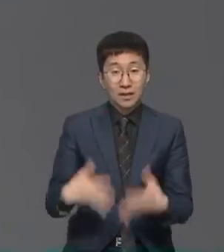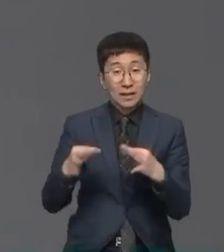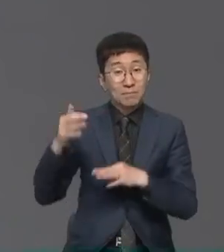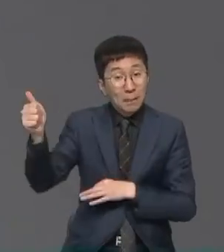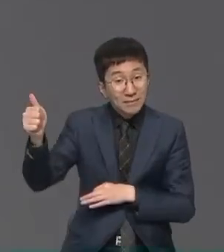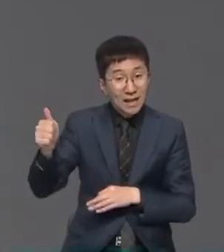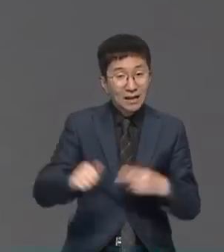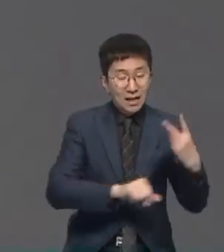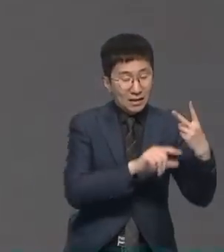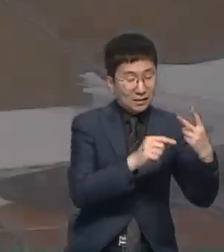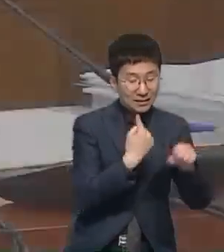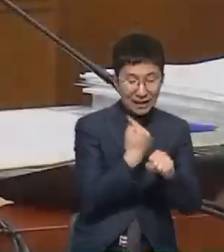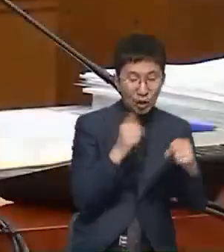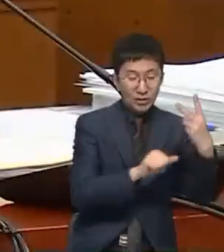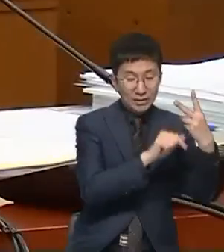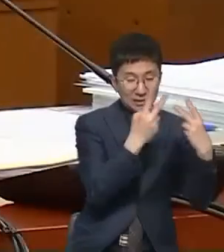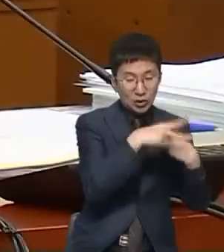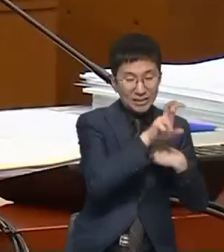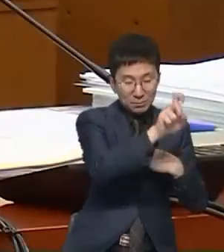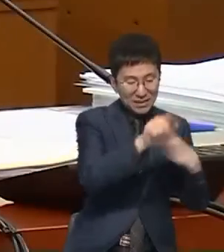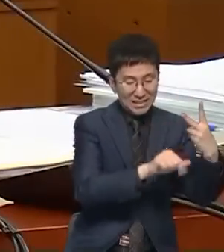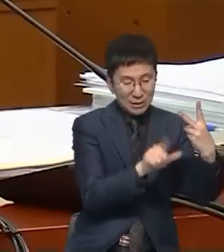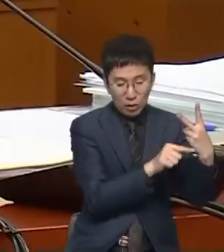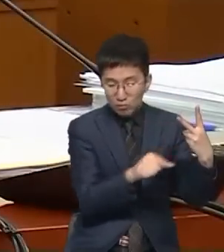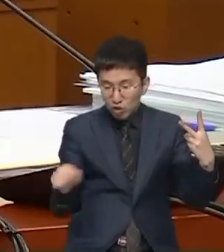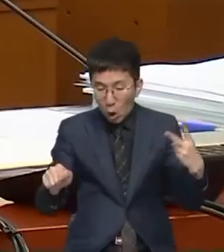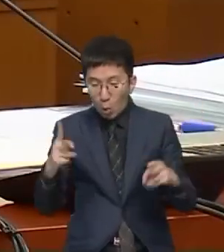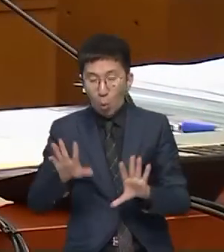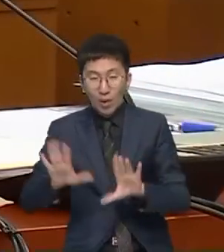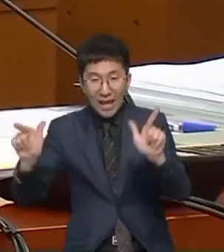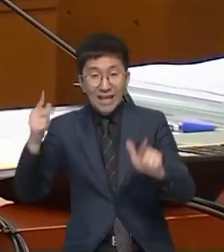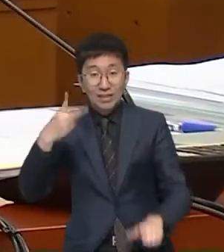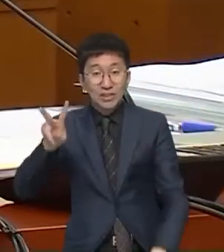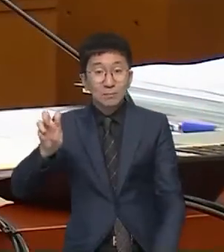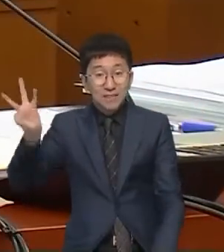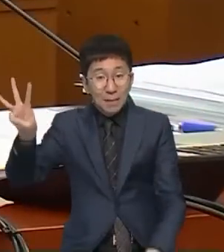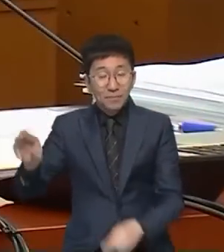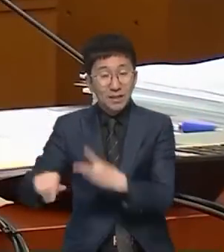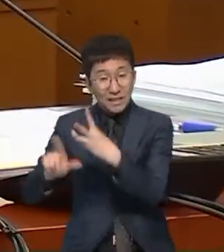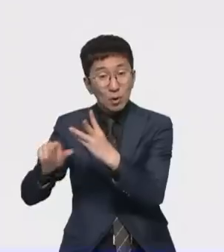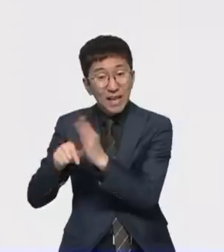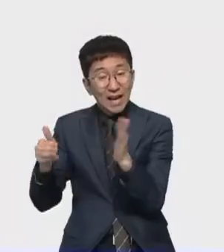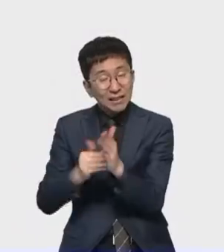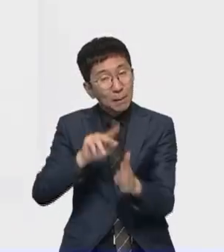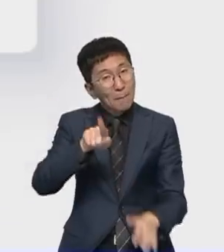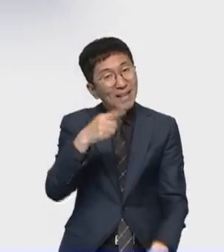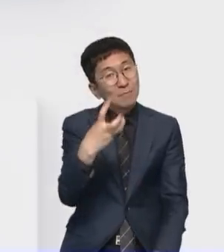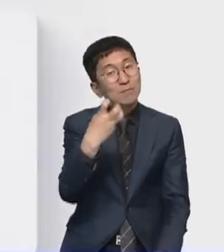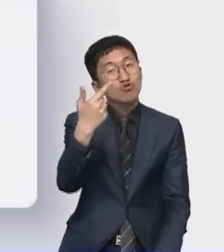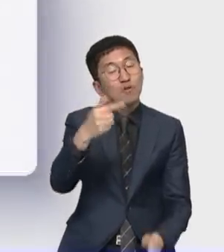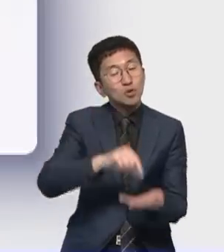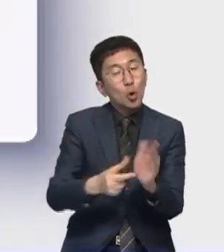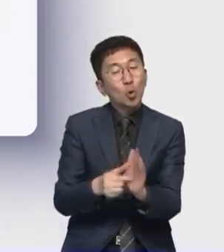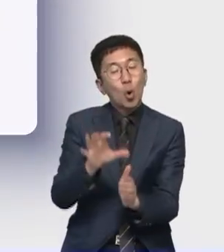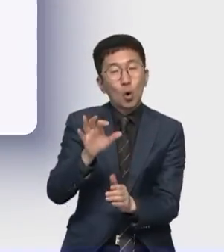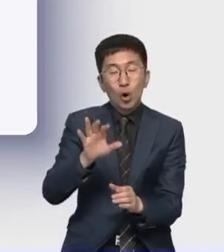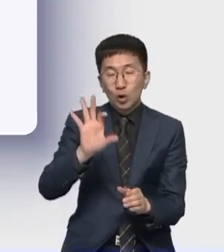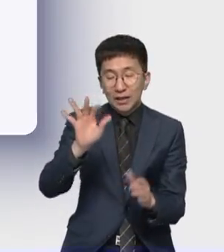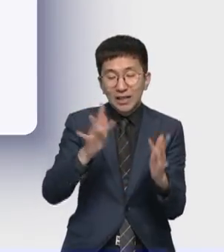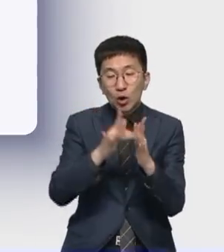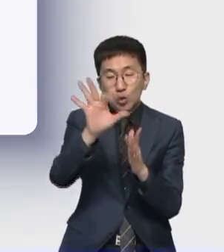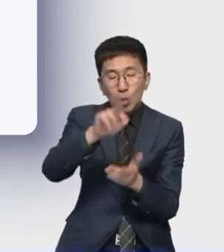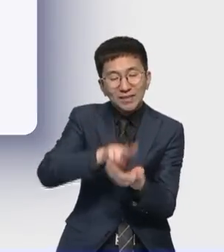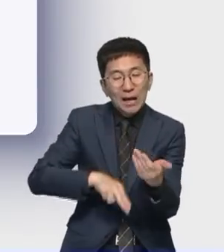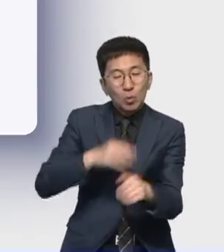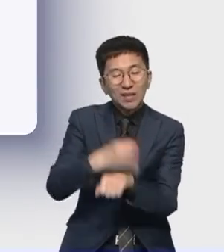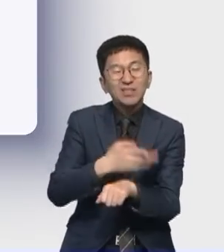지난해 2월부터 올해 3월까지 모두 136차례 위믹스 코인을 사고 팔았습니다. 국회의원 윤리 강령과 윤리